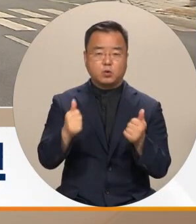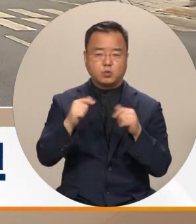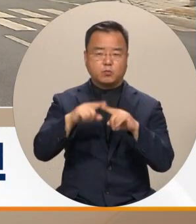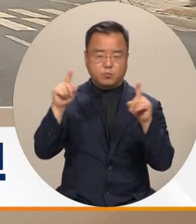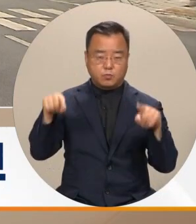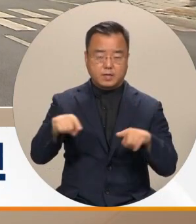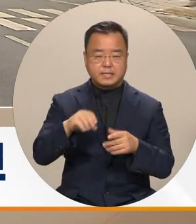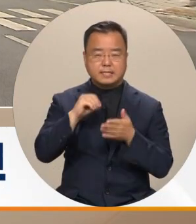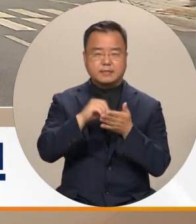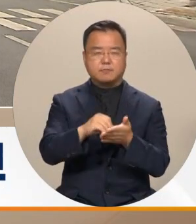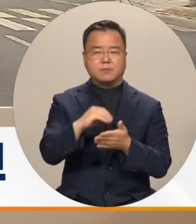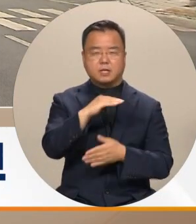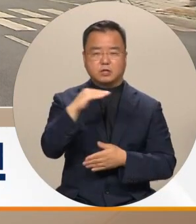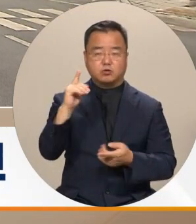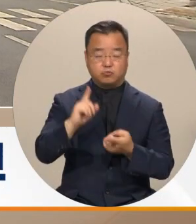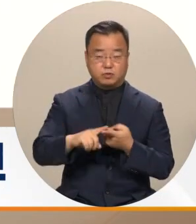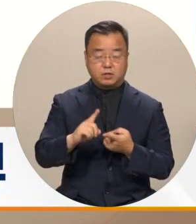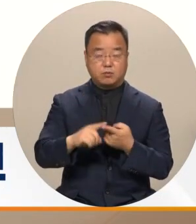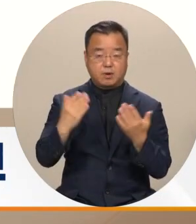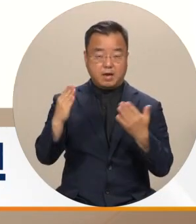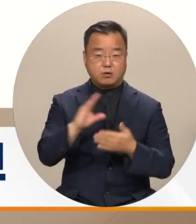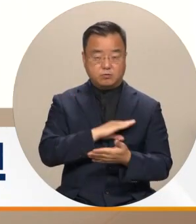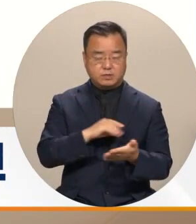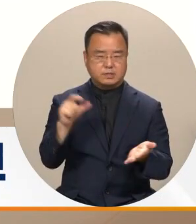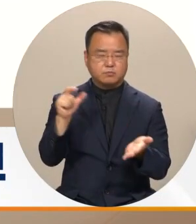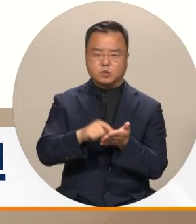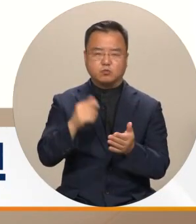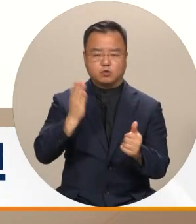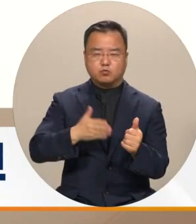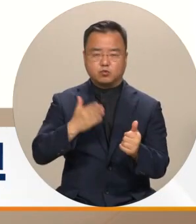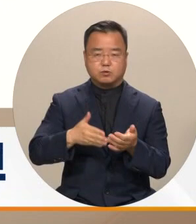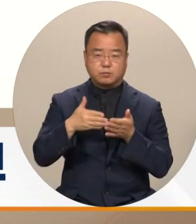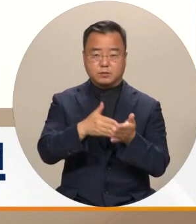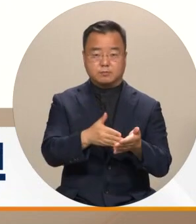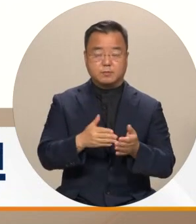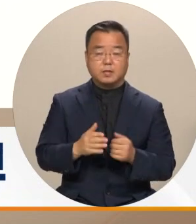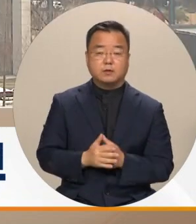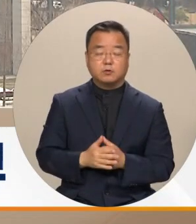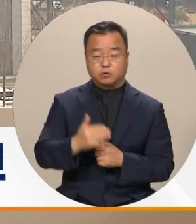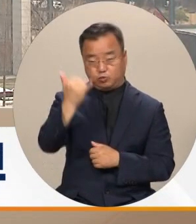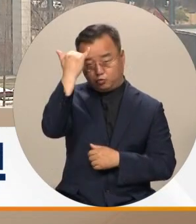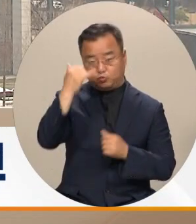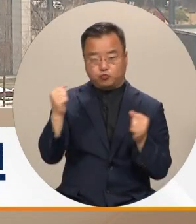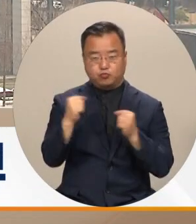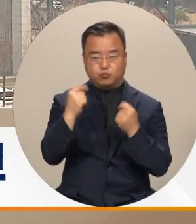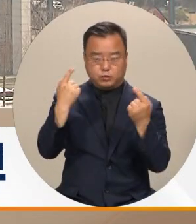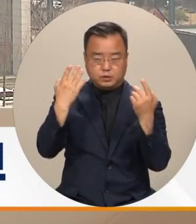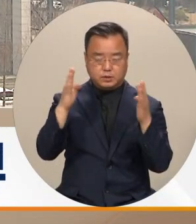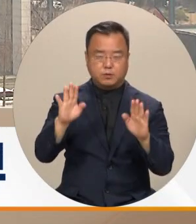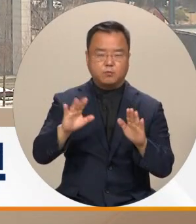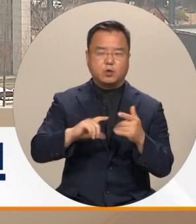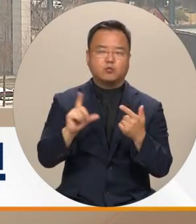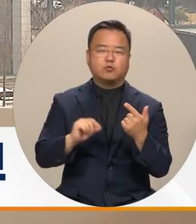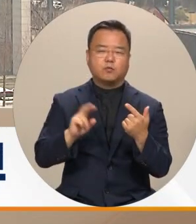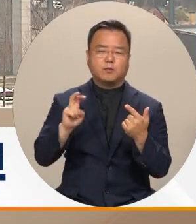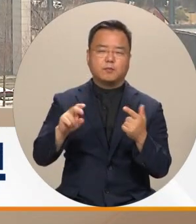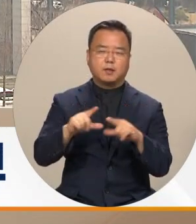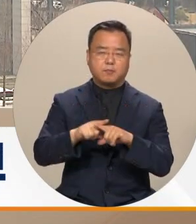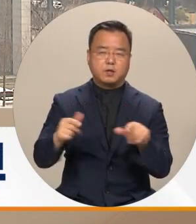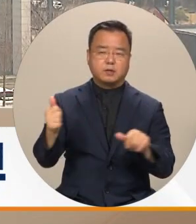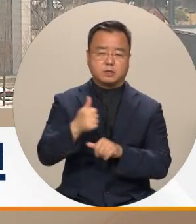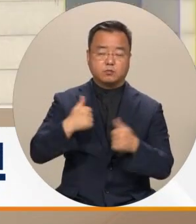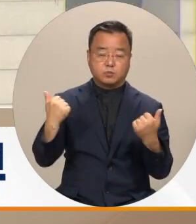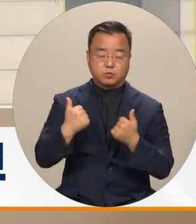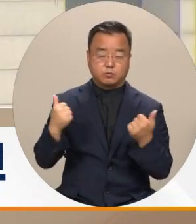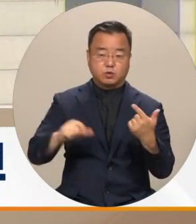입학할 때 기준의 교명으로 하자 이렇게 요구 사항을 발표하기도 했습니다이 충북대는 20일 대학 평의원회를 거쳐서 오는